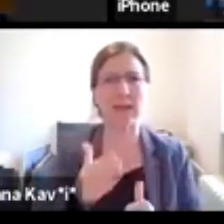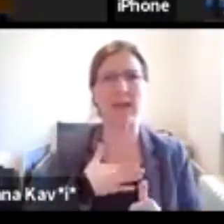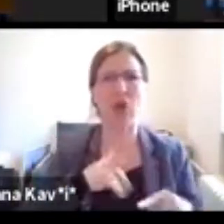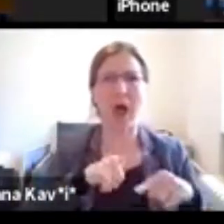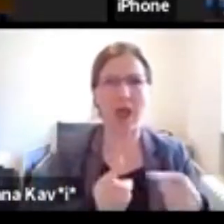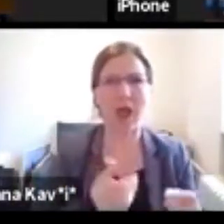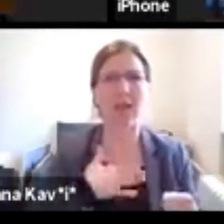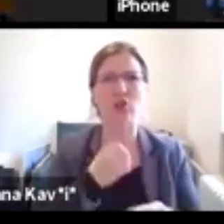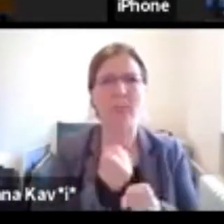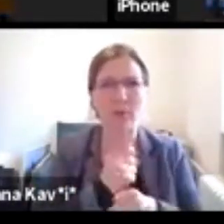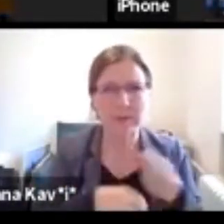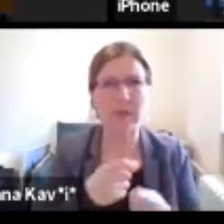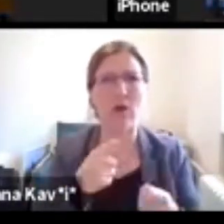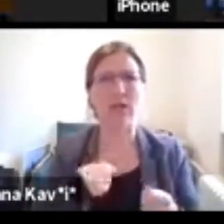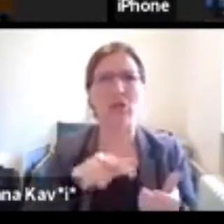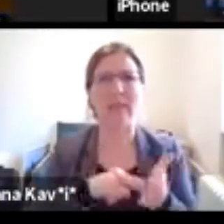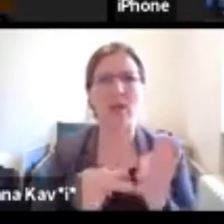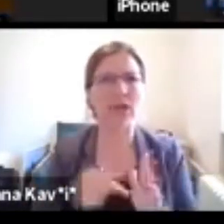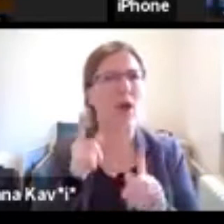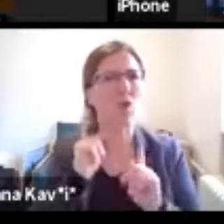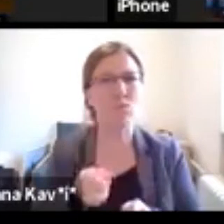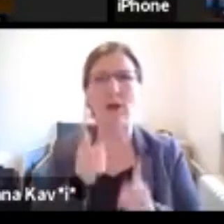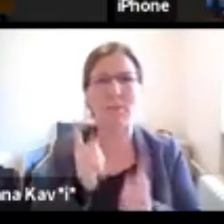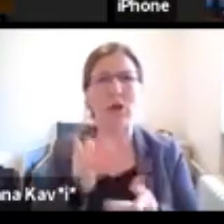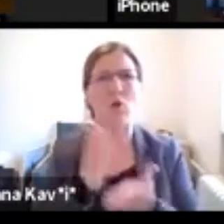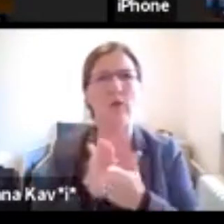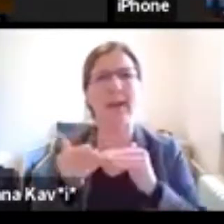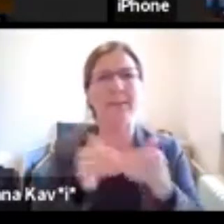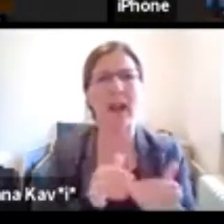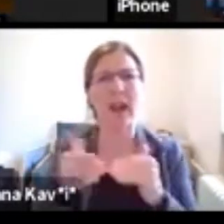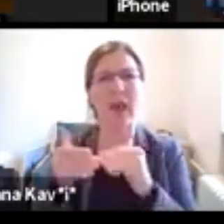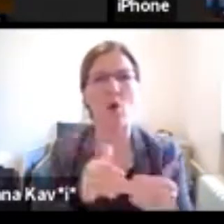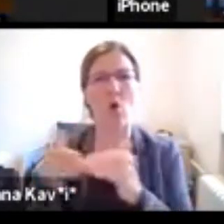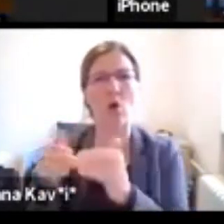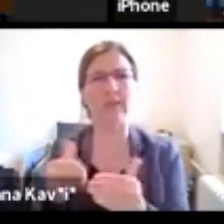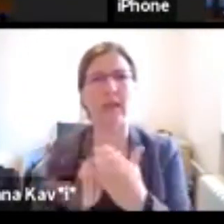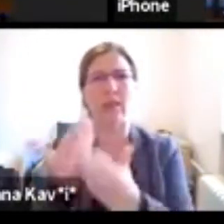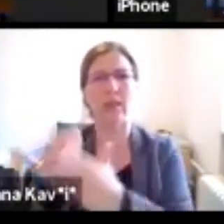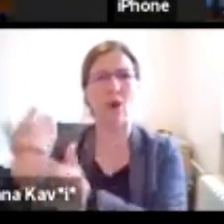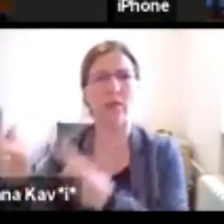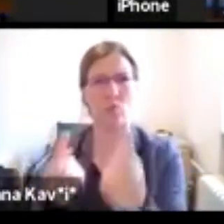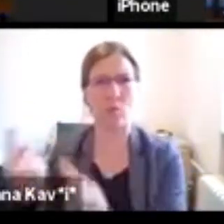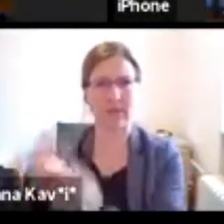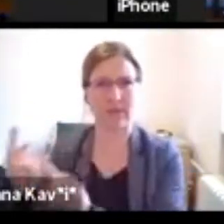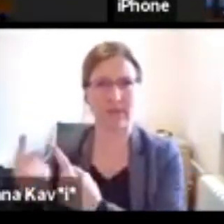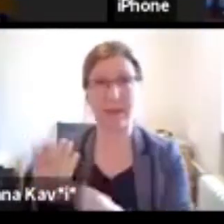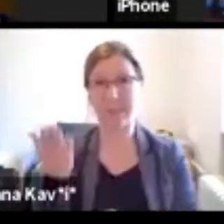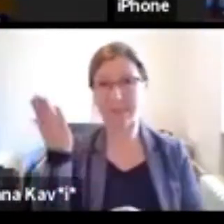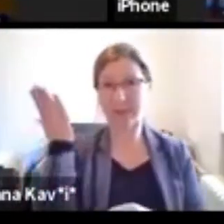prilagodimo novonastalim uvjetima. U trenutku kad smo bili u lockdownu, kad